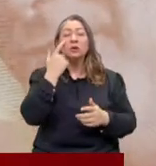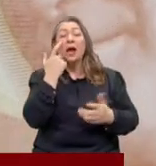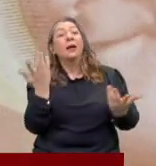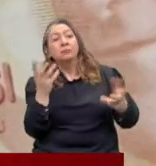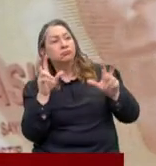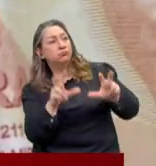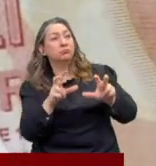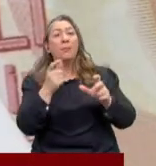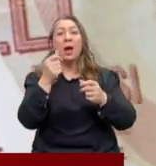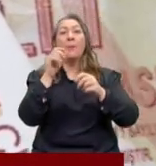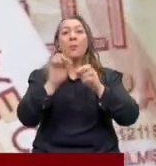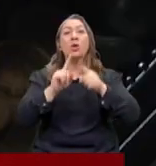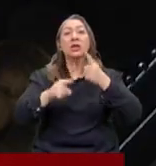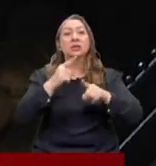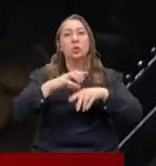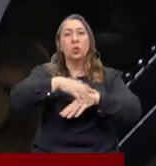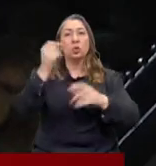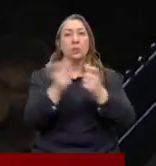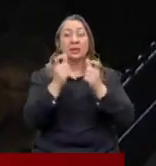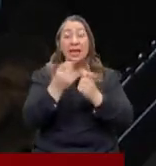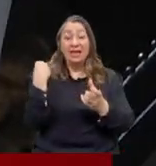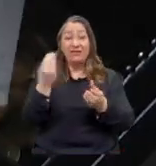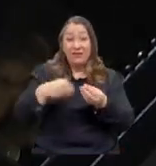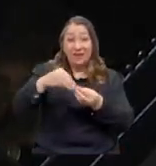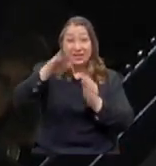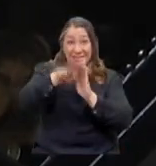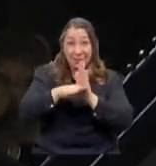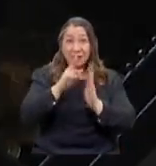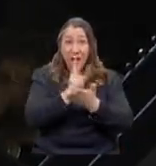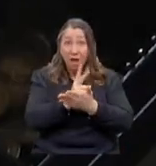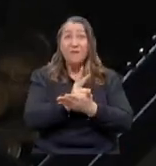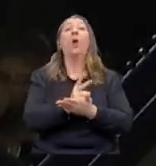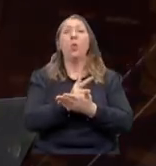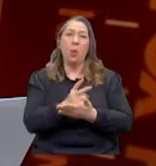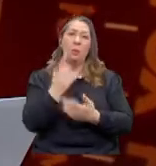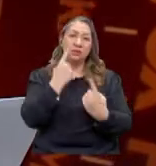para politikası kurulu toplantısında yeni faiz indirimi kararı alınıp alınmayacağında.